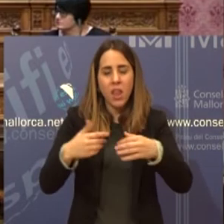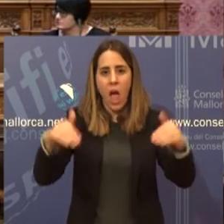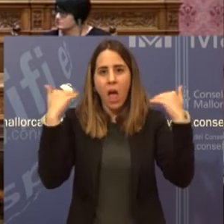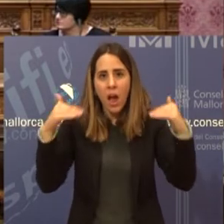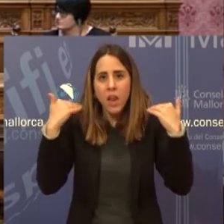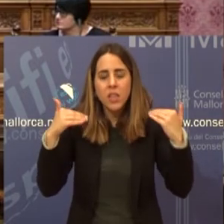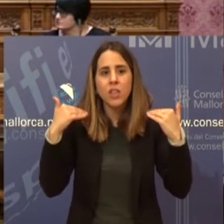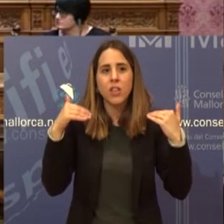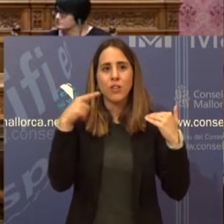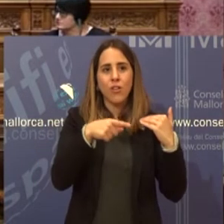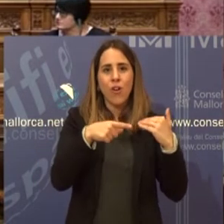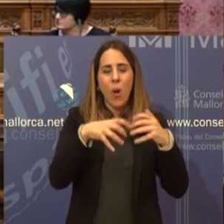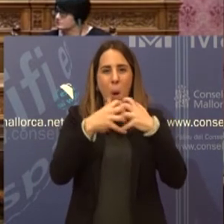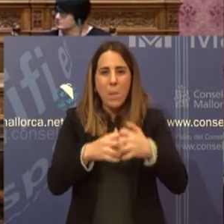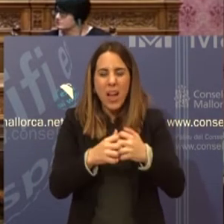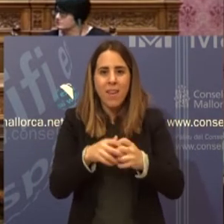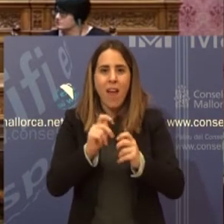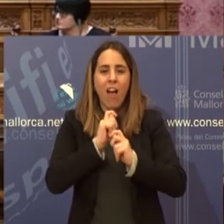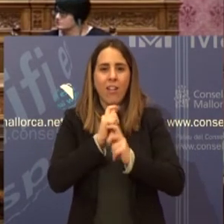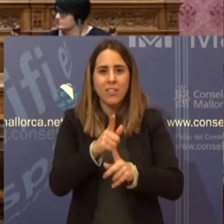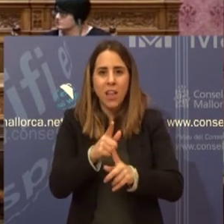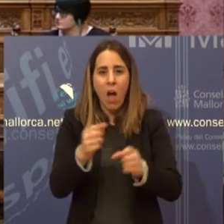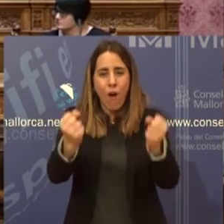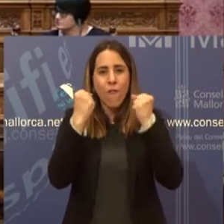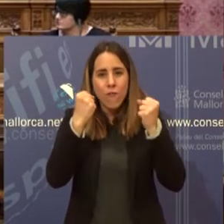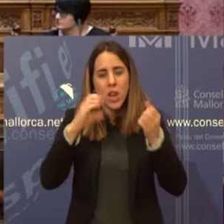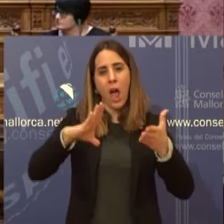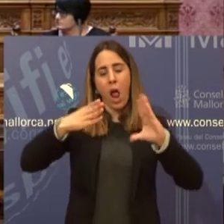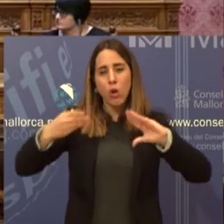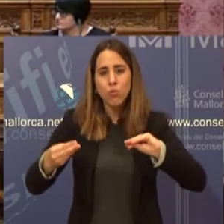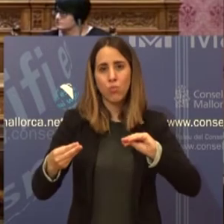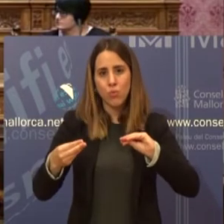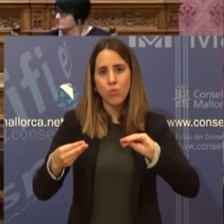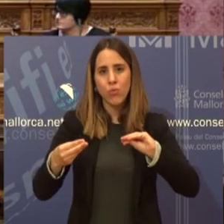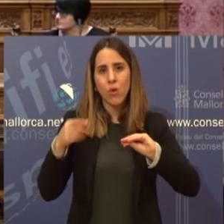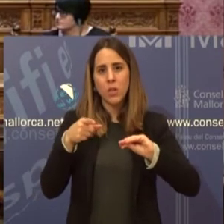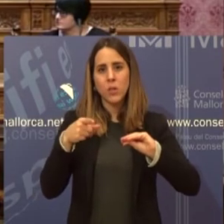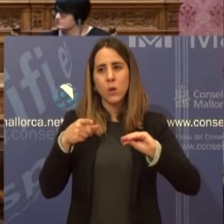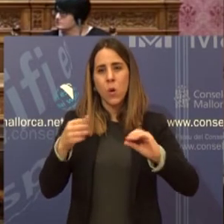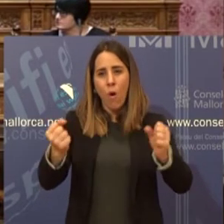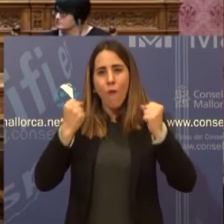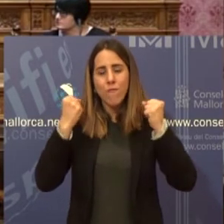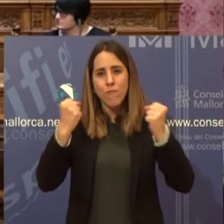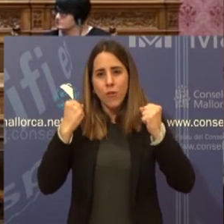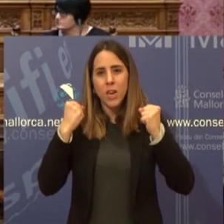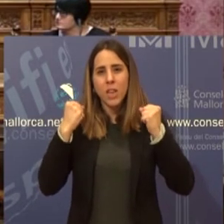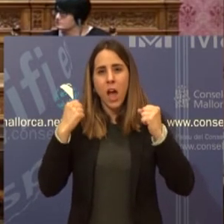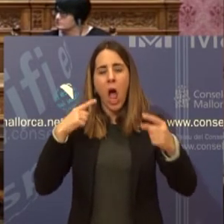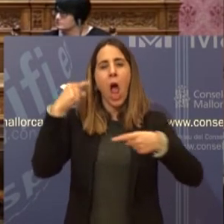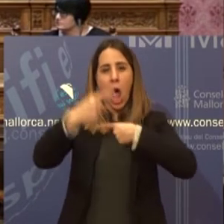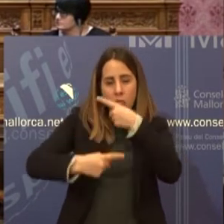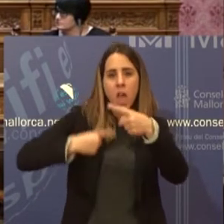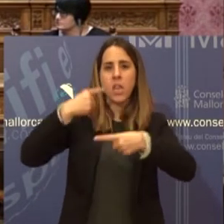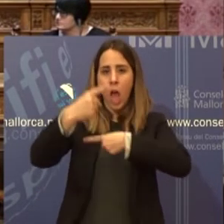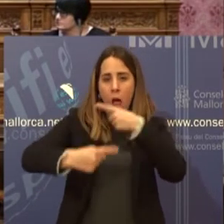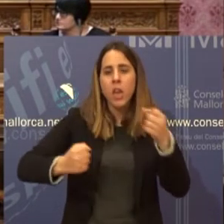els donaria moltíssima força a la musculatura. Seria un exercici diari que també el que